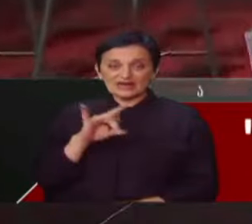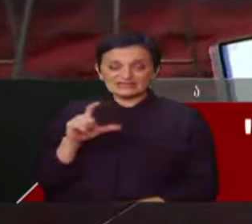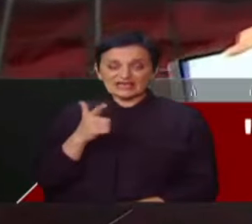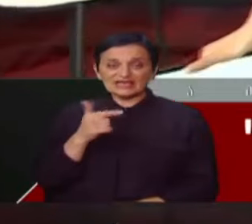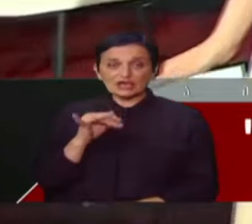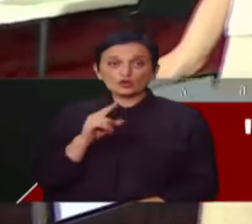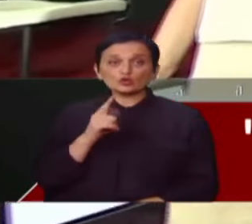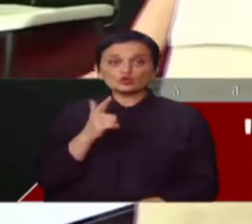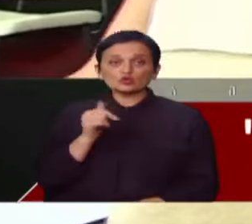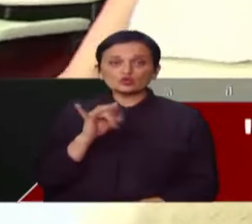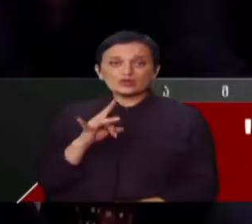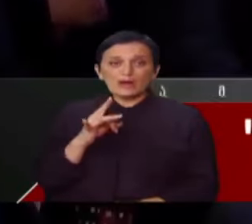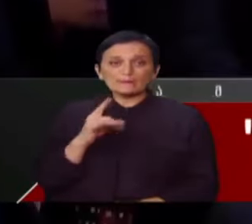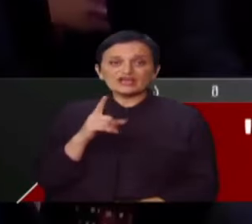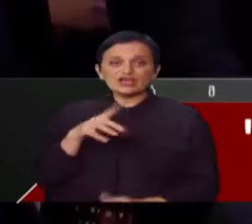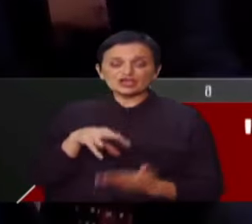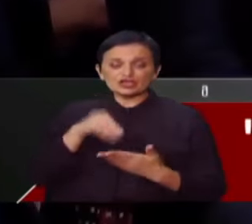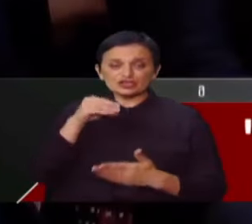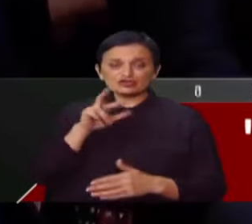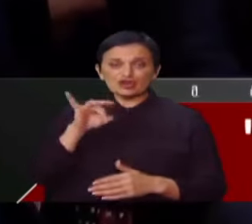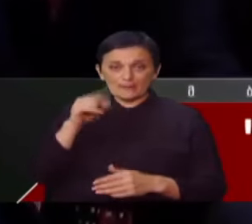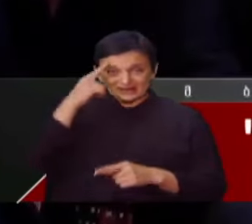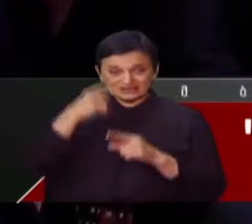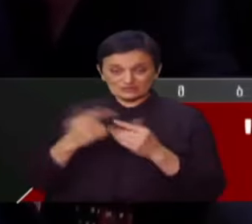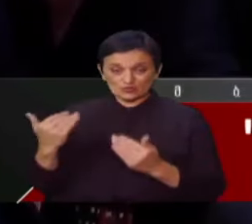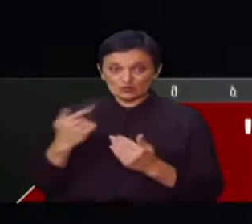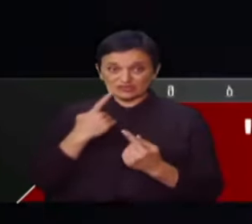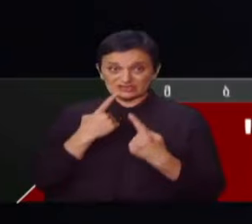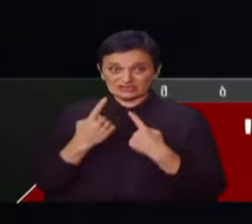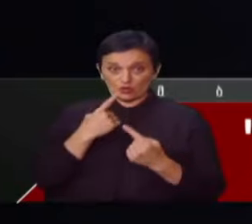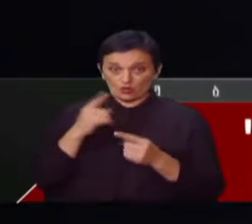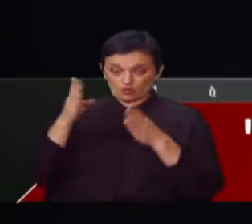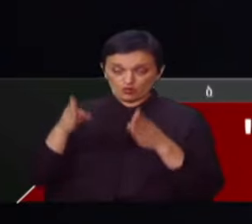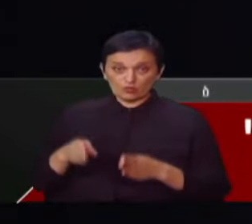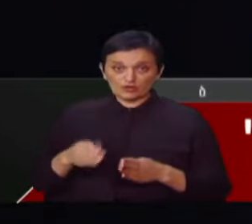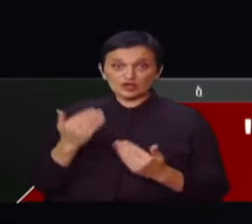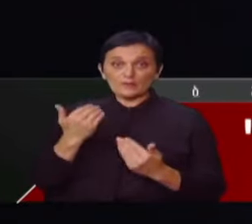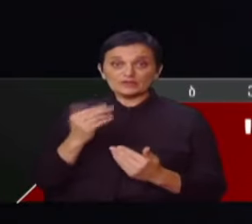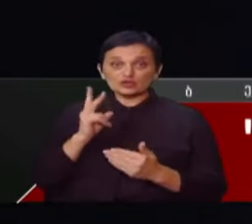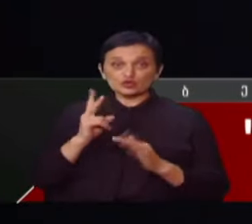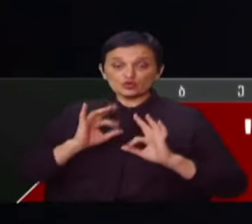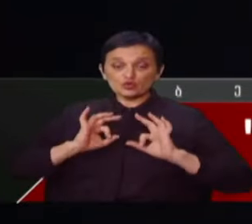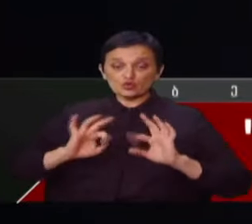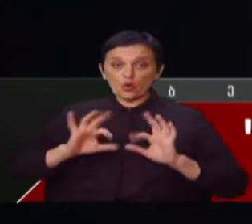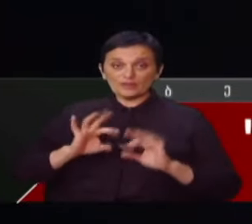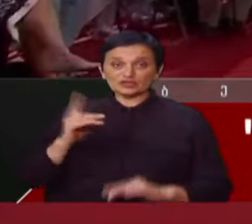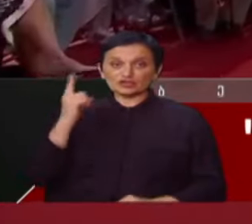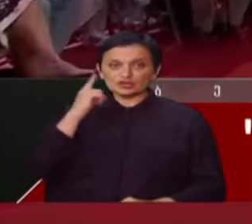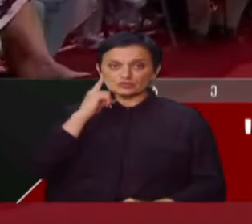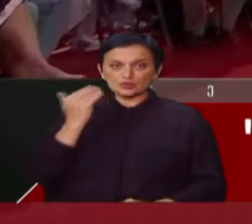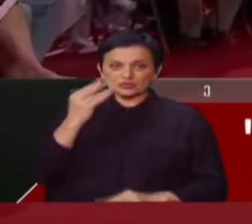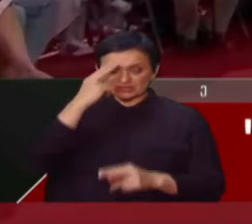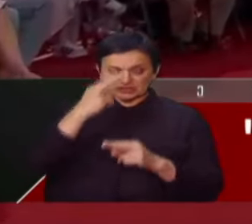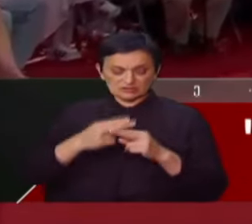საუბარია ზურაგირჩი ჯაფარიძის ძმაზე, და როგორც მისი გამოსვლიდან და ასე ვთქვათ მის მიერ გაკეთებული კომენტარებიდან ისმოდა, მისი